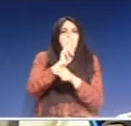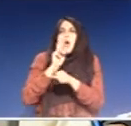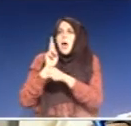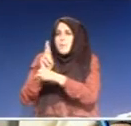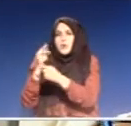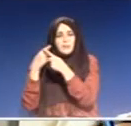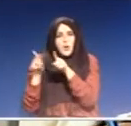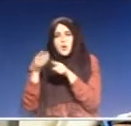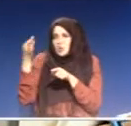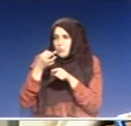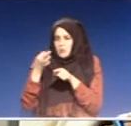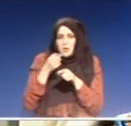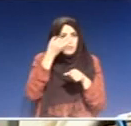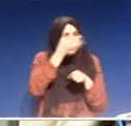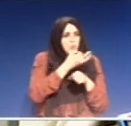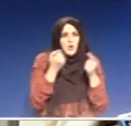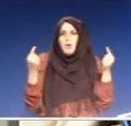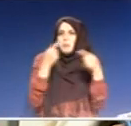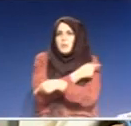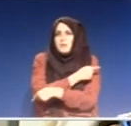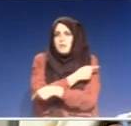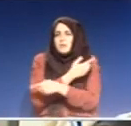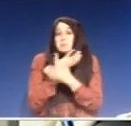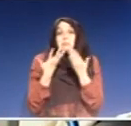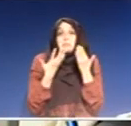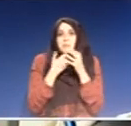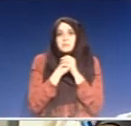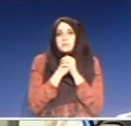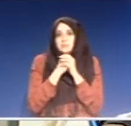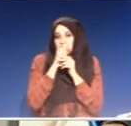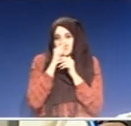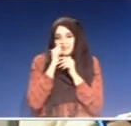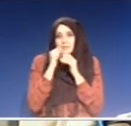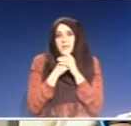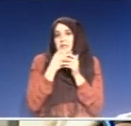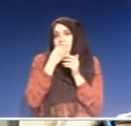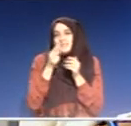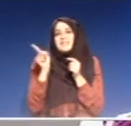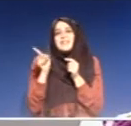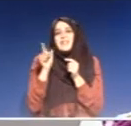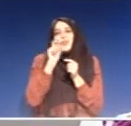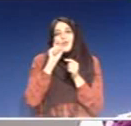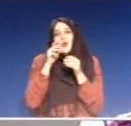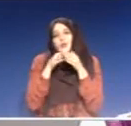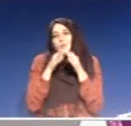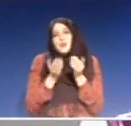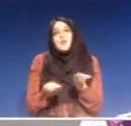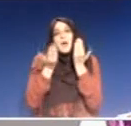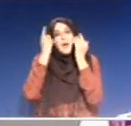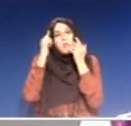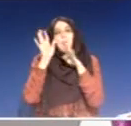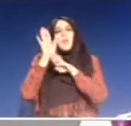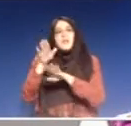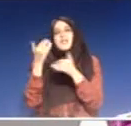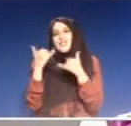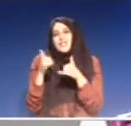السعيد فضيلة الدكتور بويزري تفضل الدعاء للجزائر بالامن والامان والشعب الجزائري. وبارك الله فيكم. ان شاء الله. ان شاء